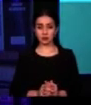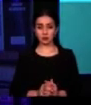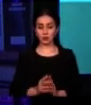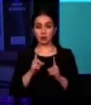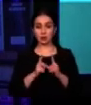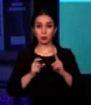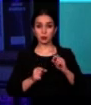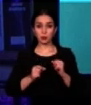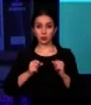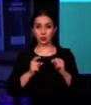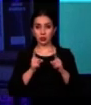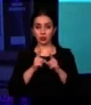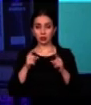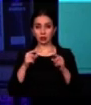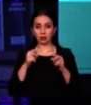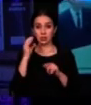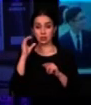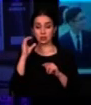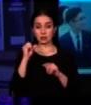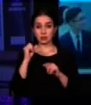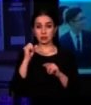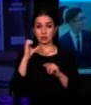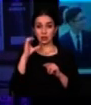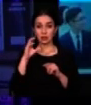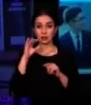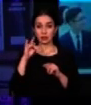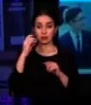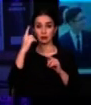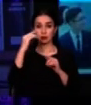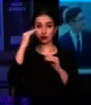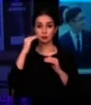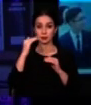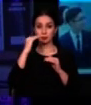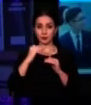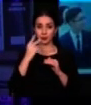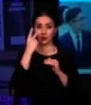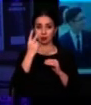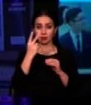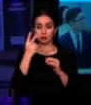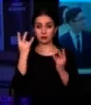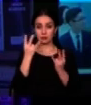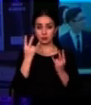Rasmlar bir-biriga tegib qolmasligi uchun ikkita satr tashlaymiz. Buning uchun biri